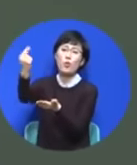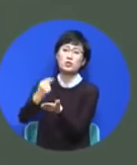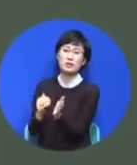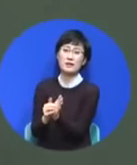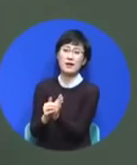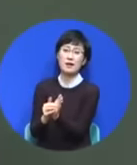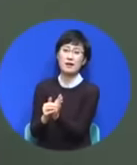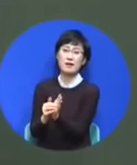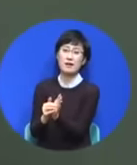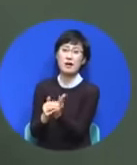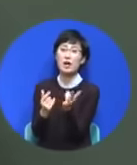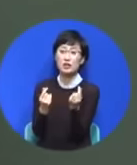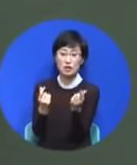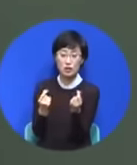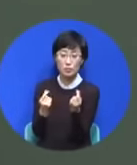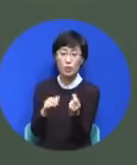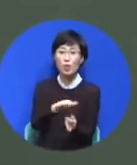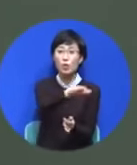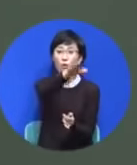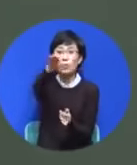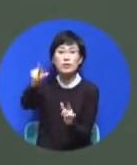모든 결론